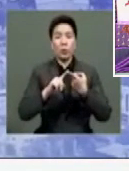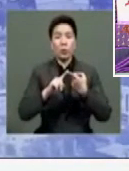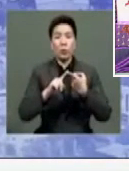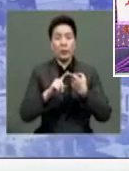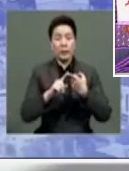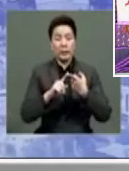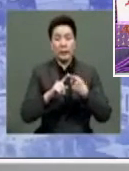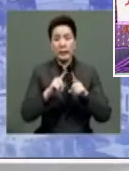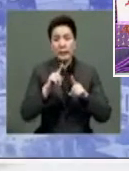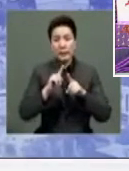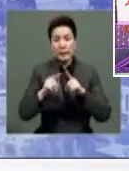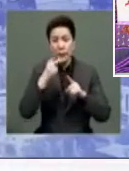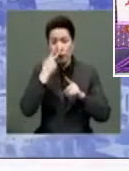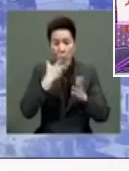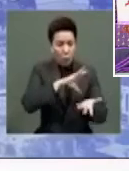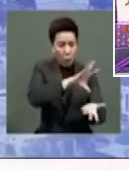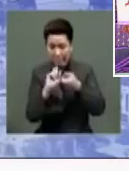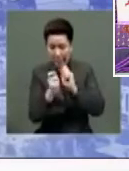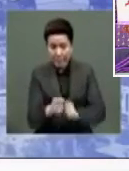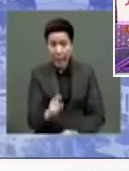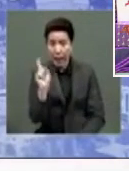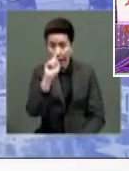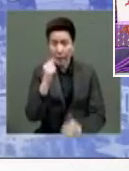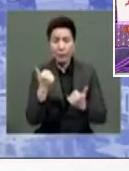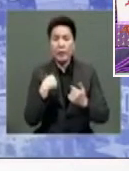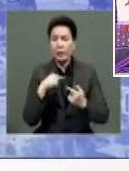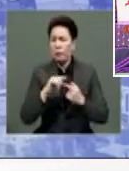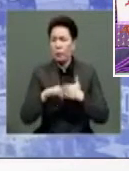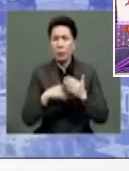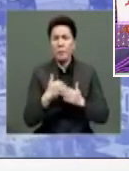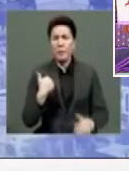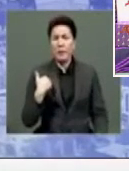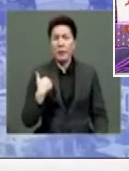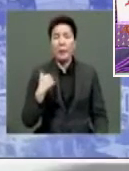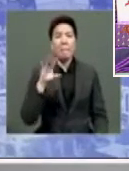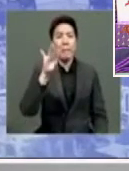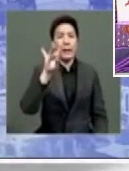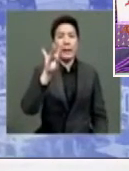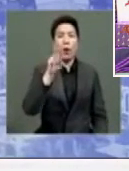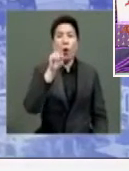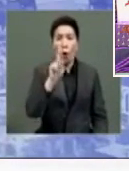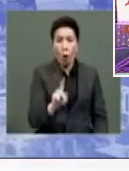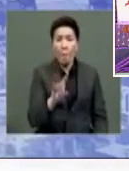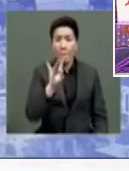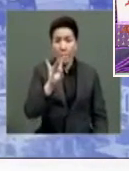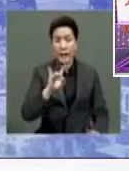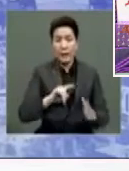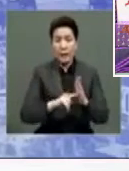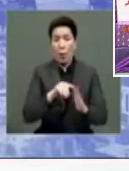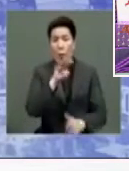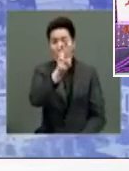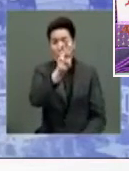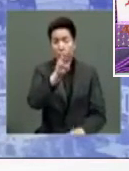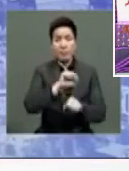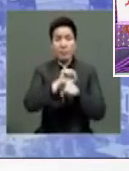หมดเอ่อ 8ข้อด้วยกันนะคะในพื้นที่ที่มีจะต้องมีการควบคุมสูงเลยนะคะเป็นพื้นที่สีแดง